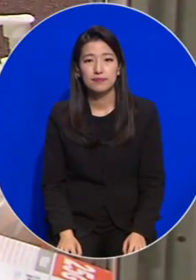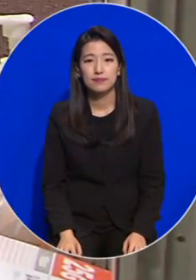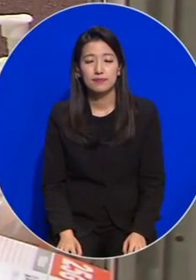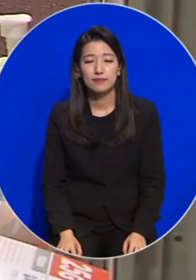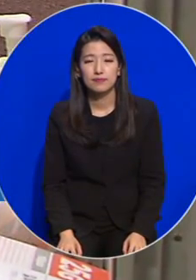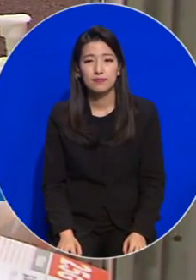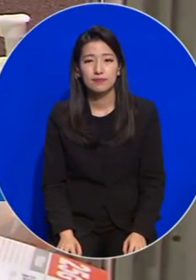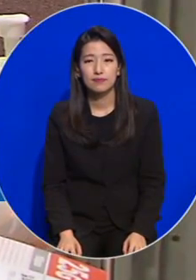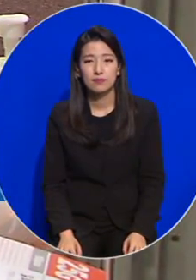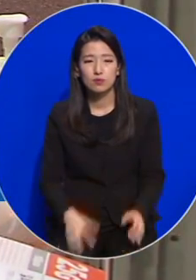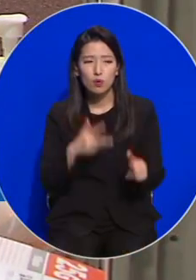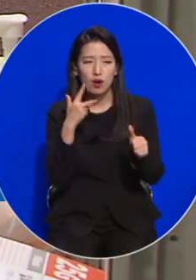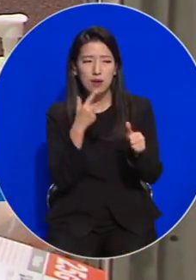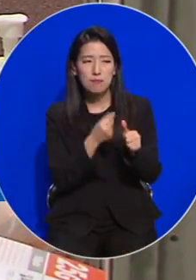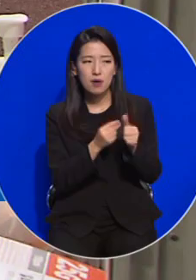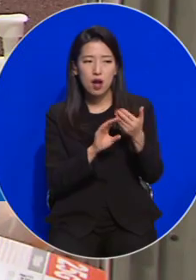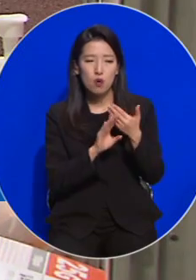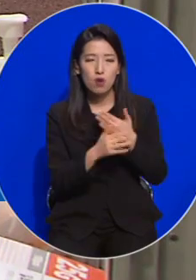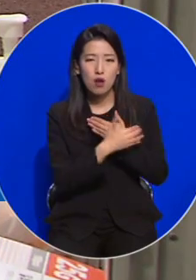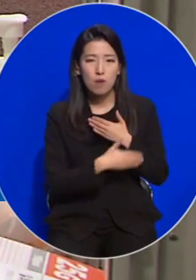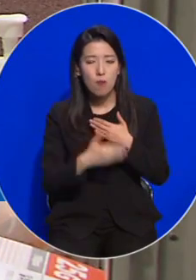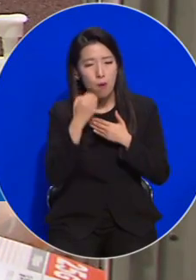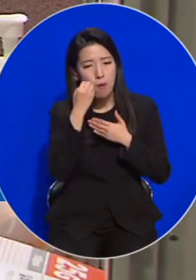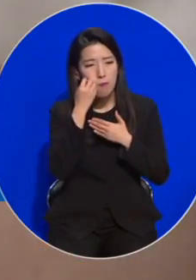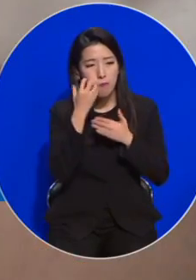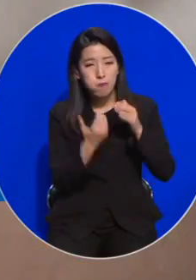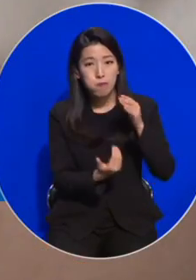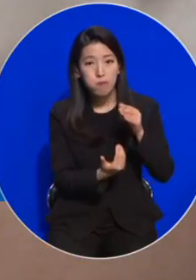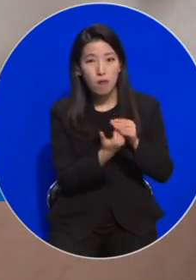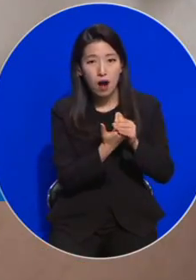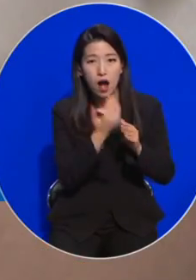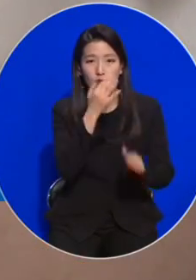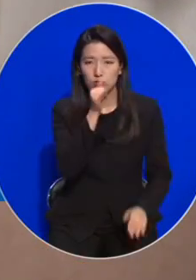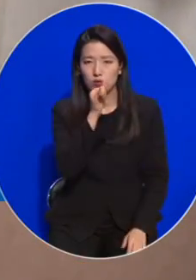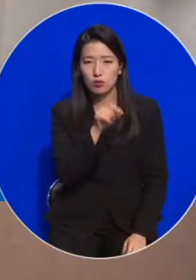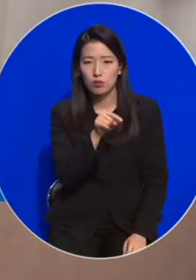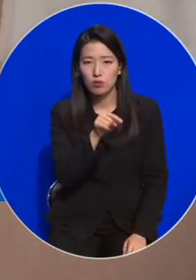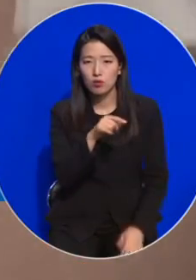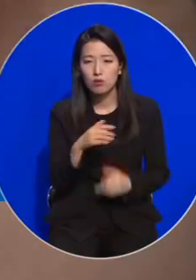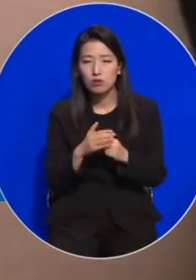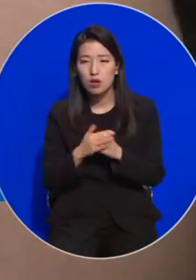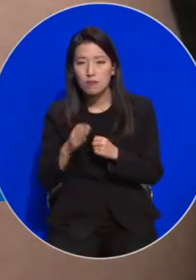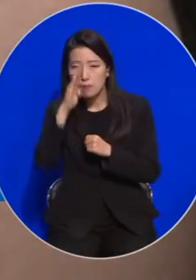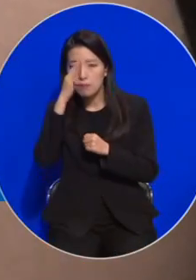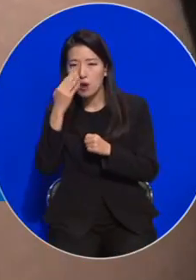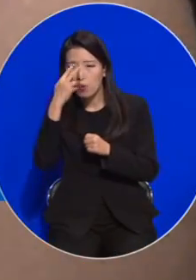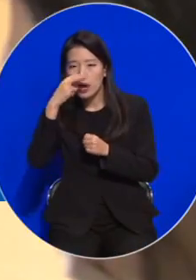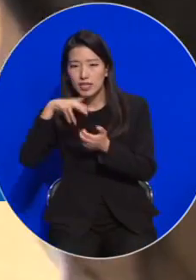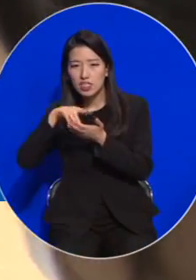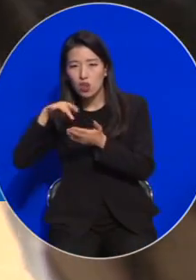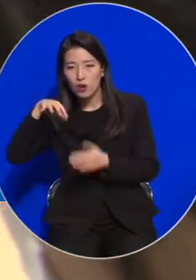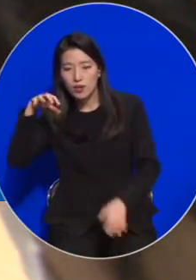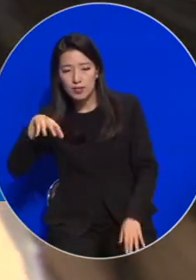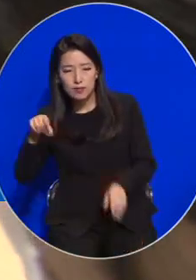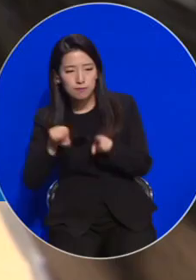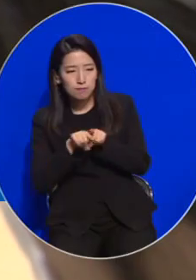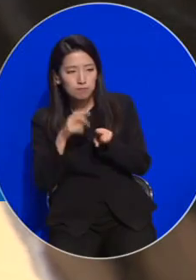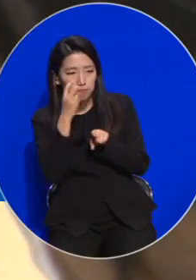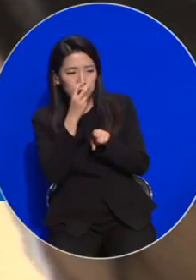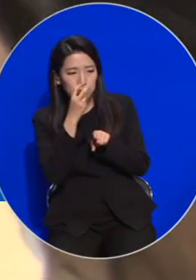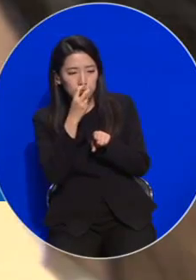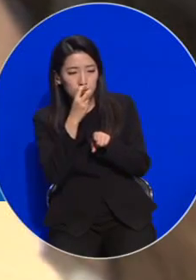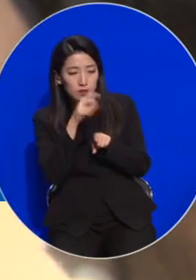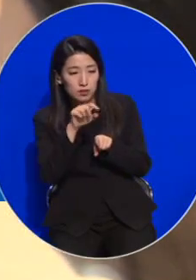특히 접종 후 발생하는 이상 반응에 대해선 질병관리청과 식약처가 공동 감시 체계를 구축해 백신과